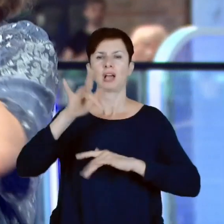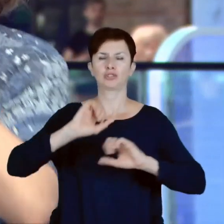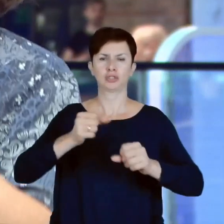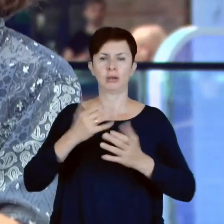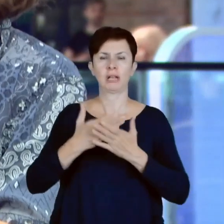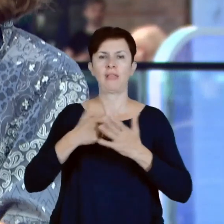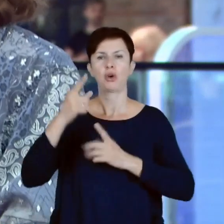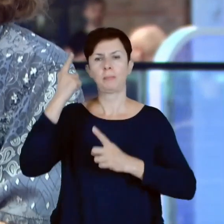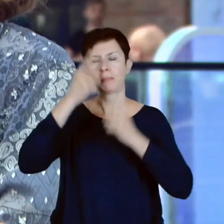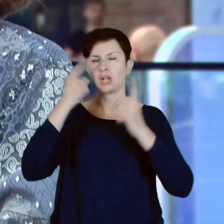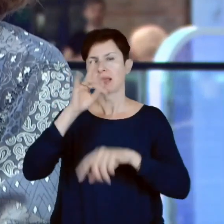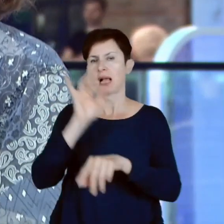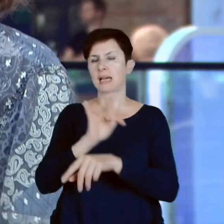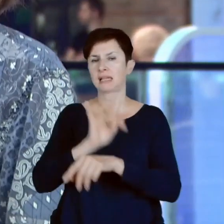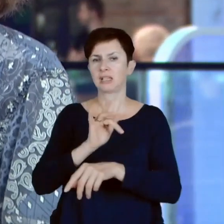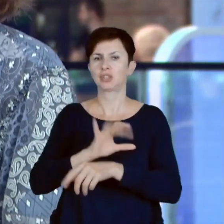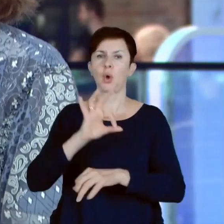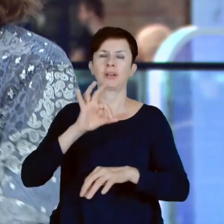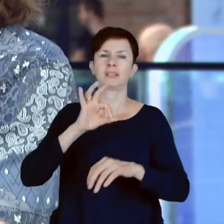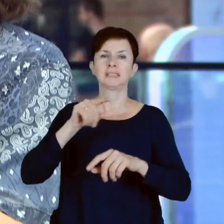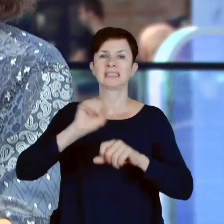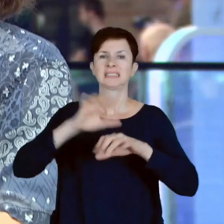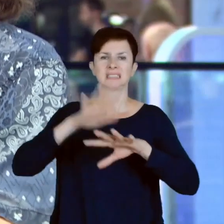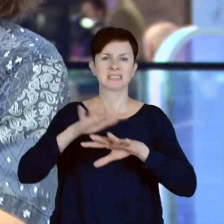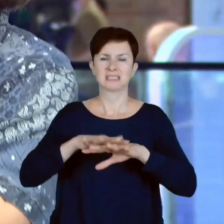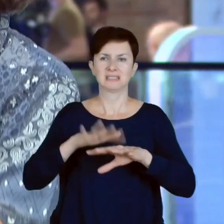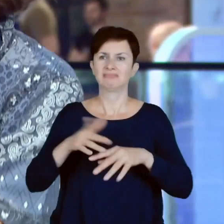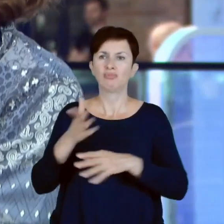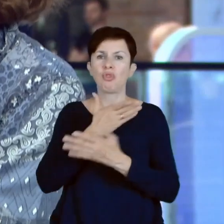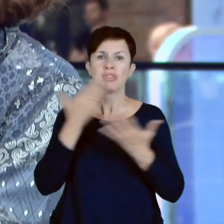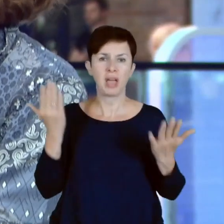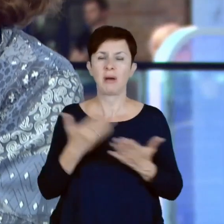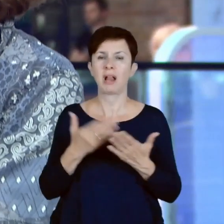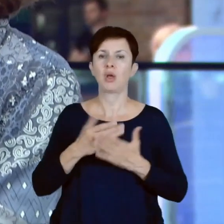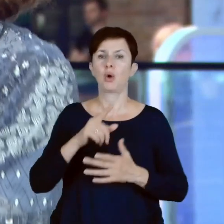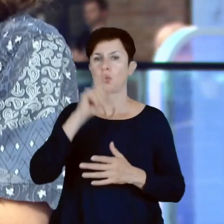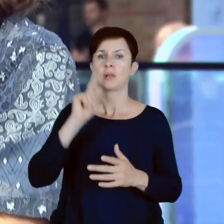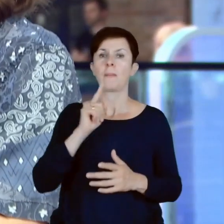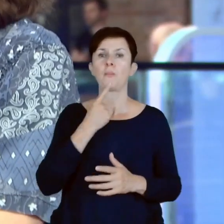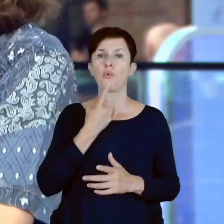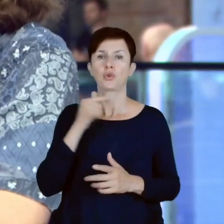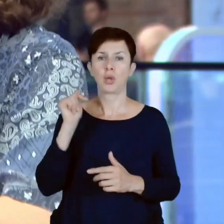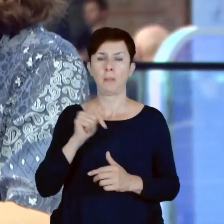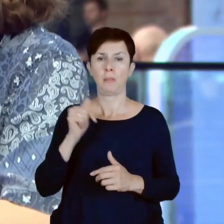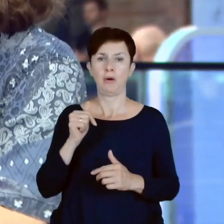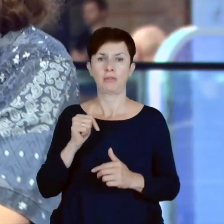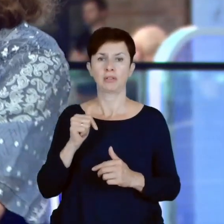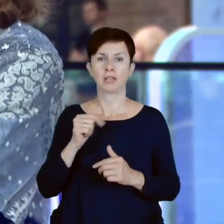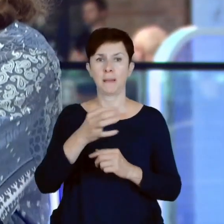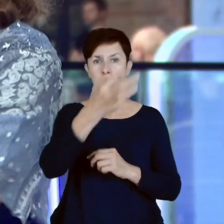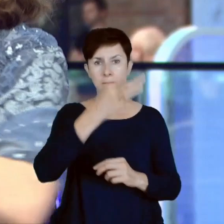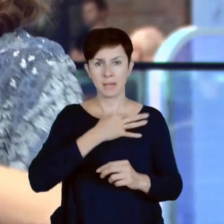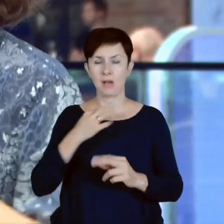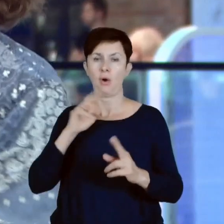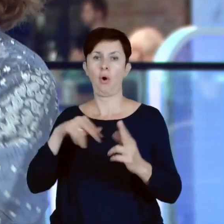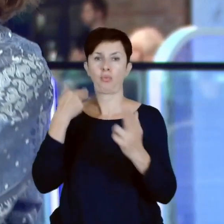właśnie, pewnego systemu nie jest obecne. Dlaczego? Bo to młode osoby mają odpowiadać na pytania nadal, bo w systemie edukacji formalnej